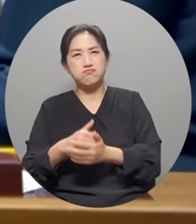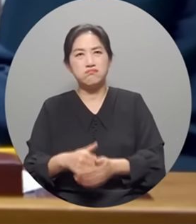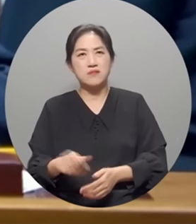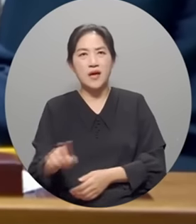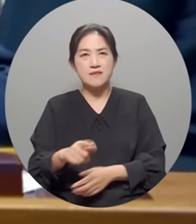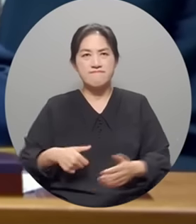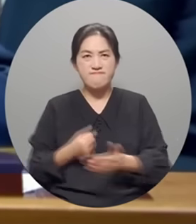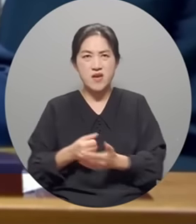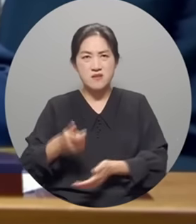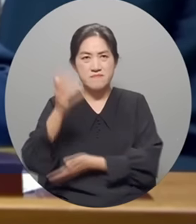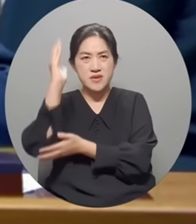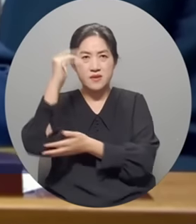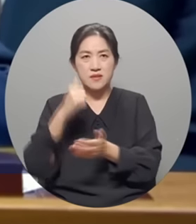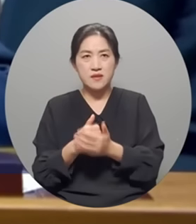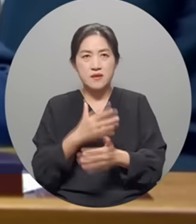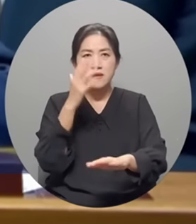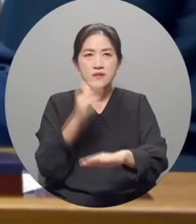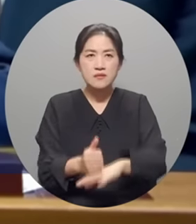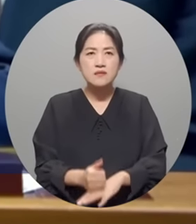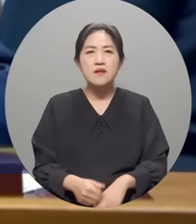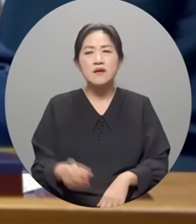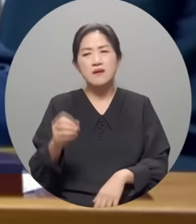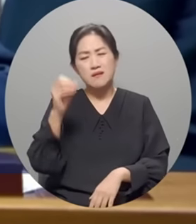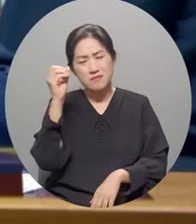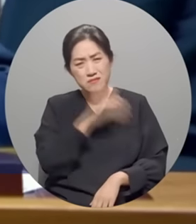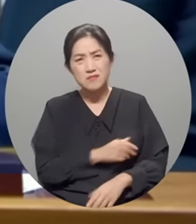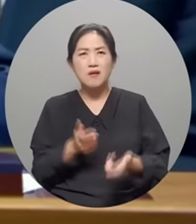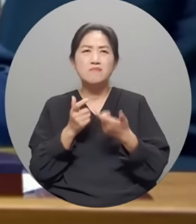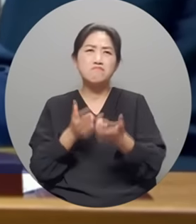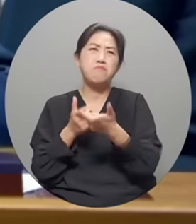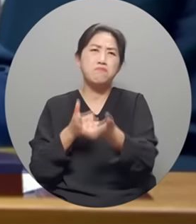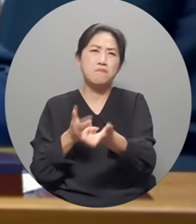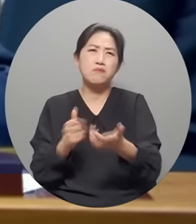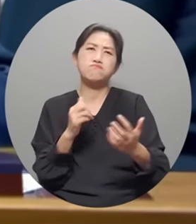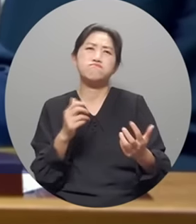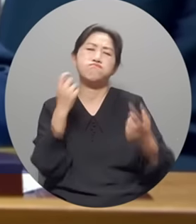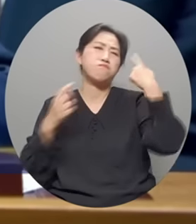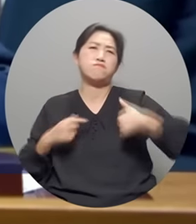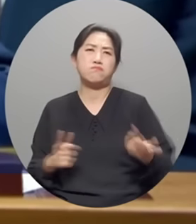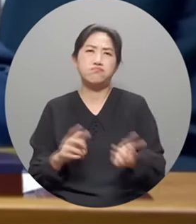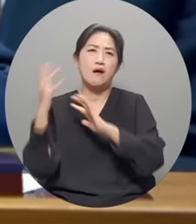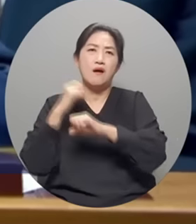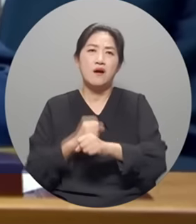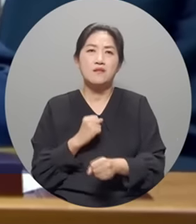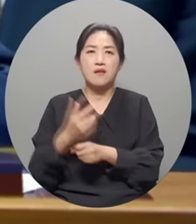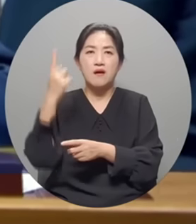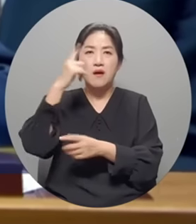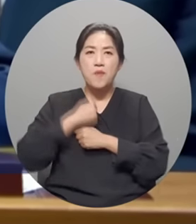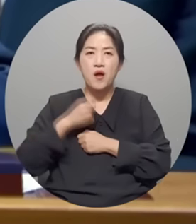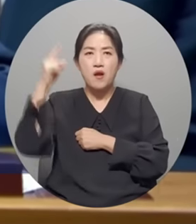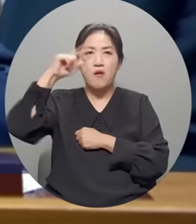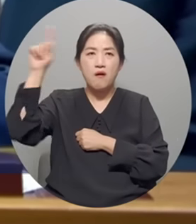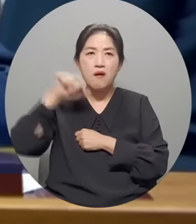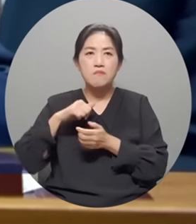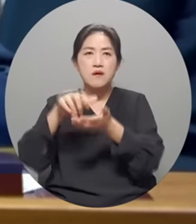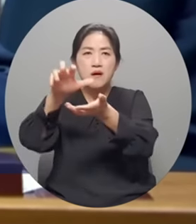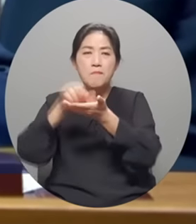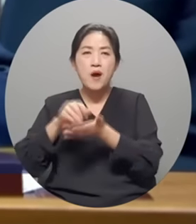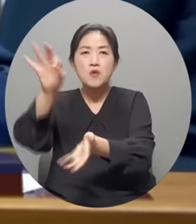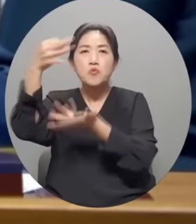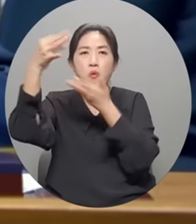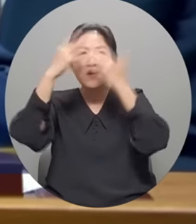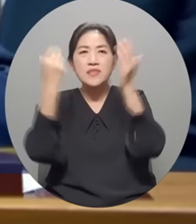나섰습니다. Targets, they will end up as mere cannon fodder. While the wages they are supposed to receive from Russia will end up squarely in